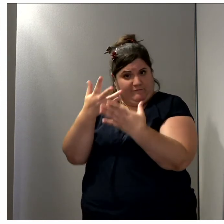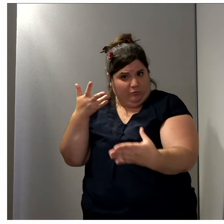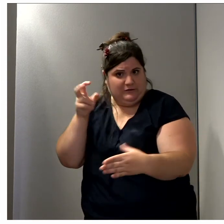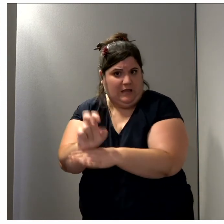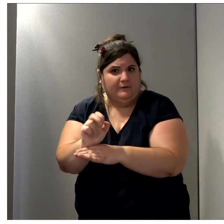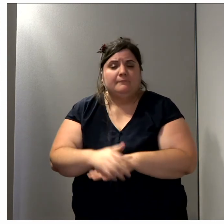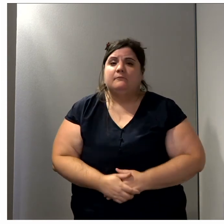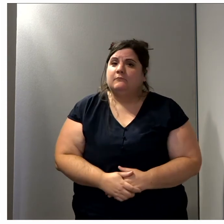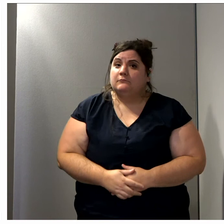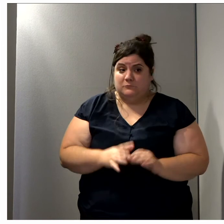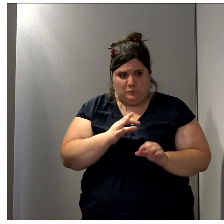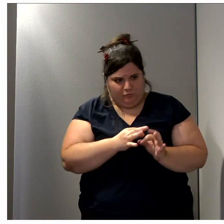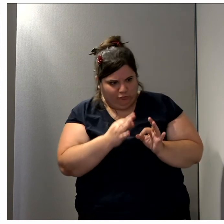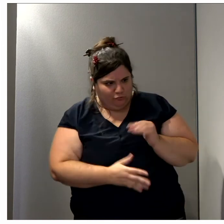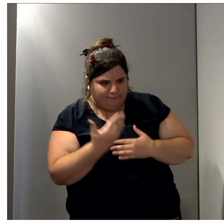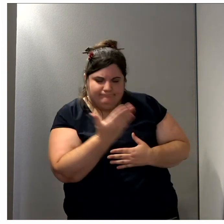concrète qui permet,